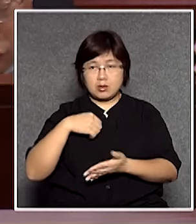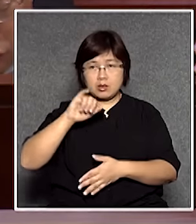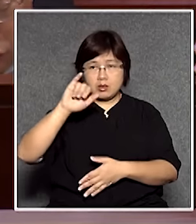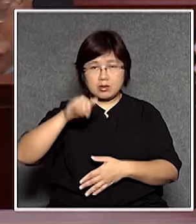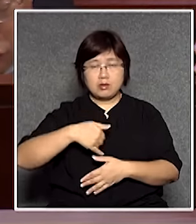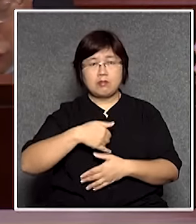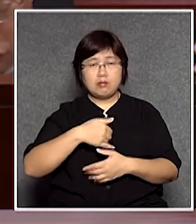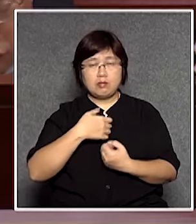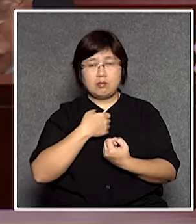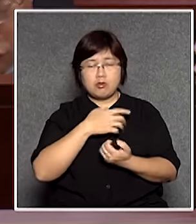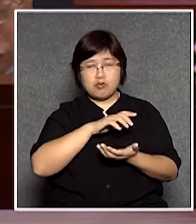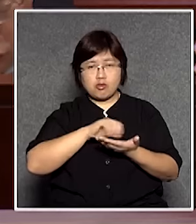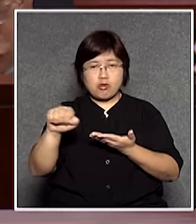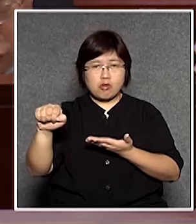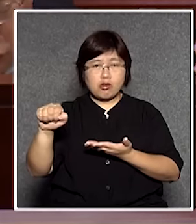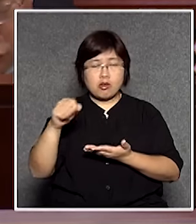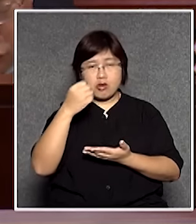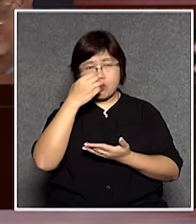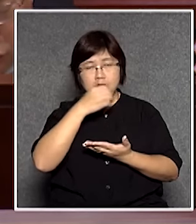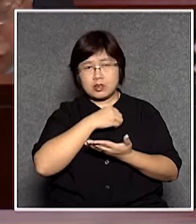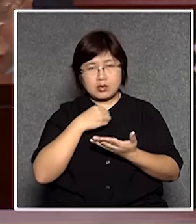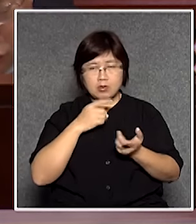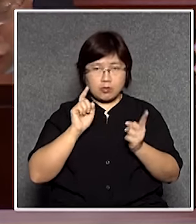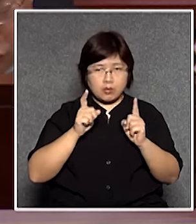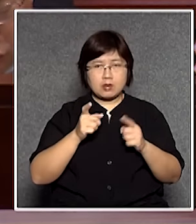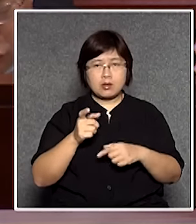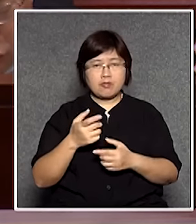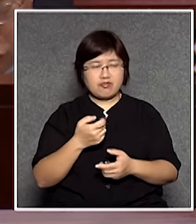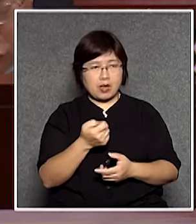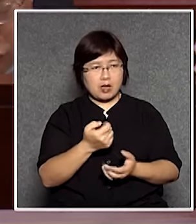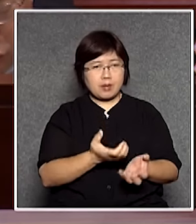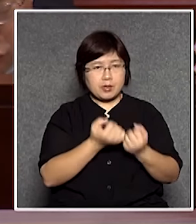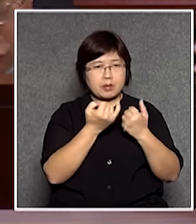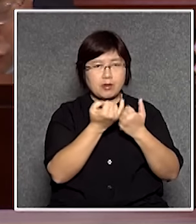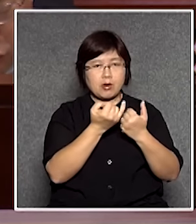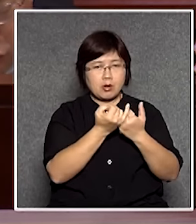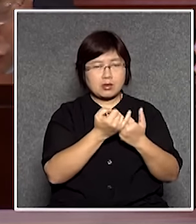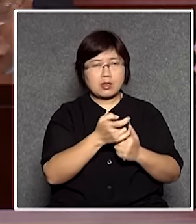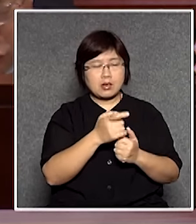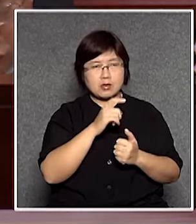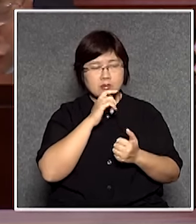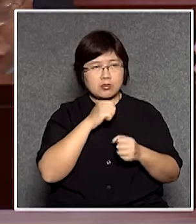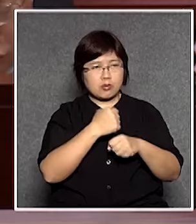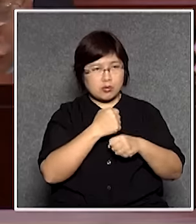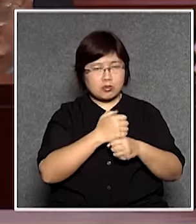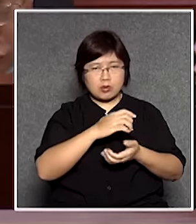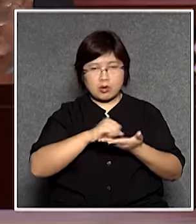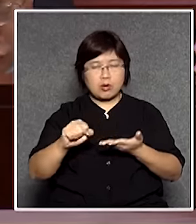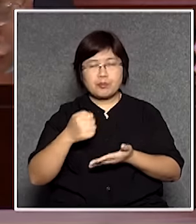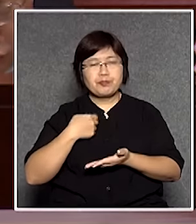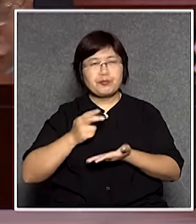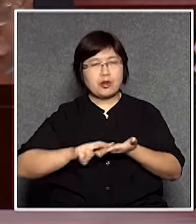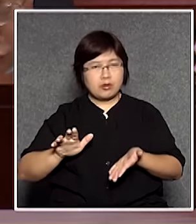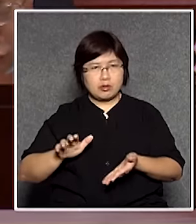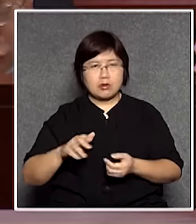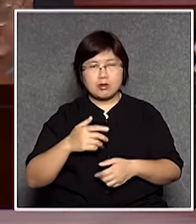走嚇攞走香港醫生或者就嚟會畢業嗰啲學生嘅位置嚇佢嘅職位。我相信我